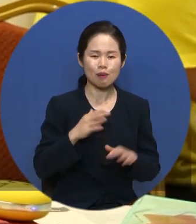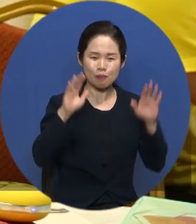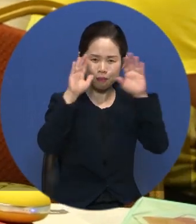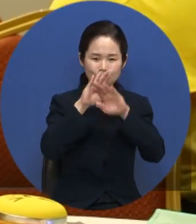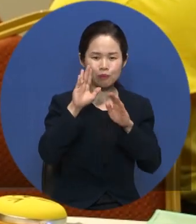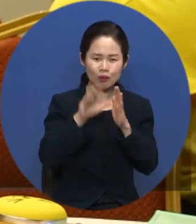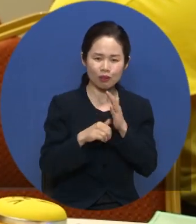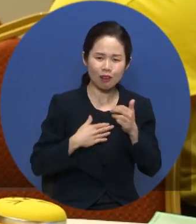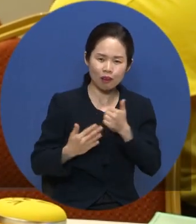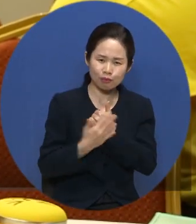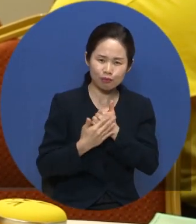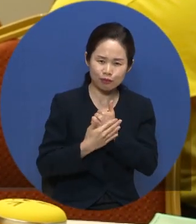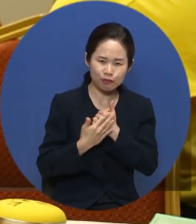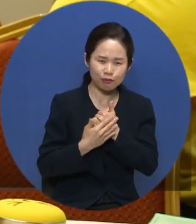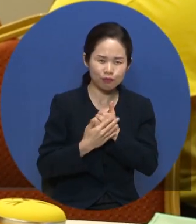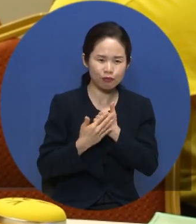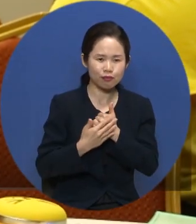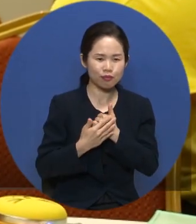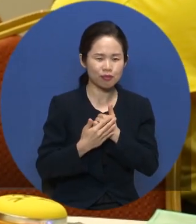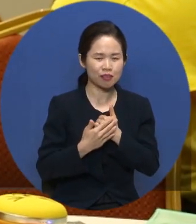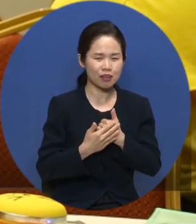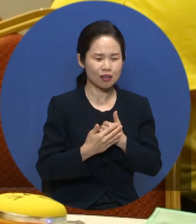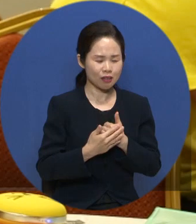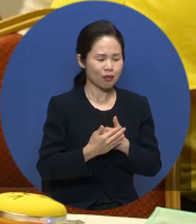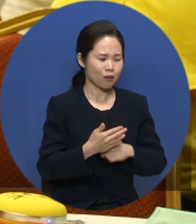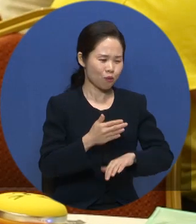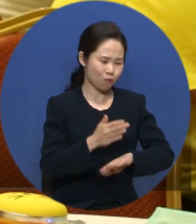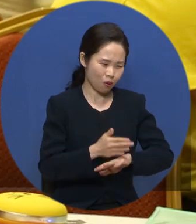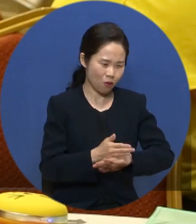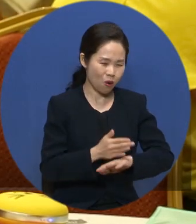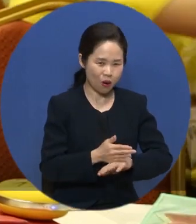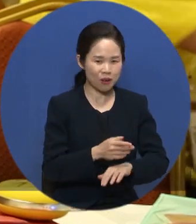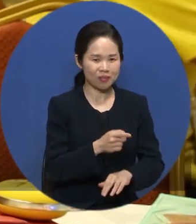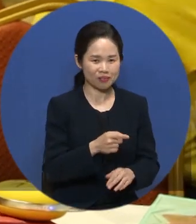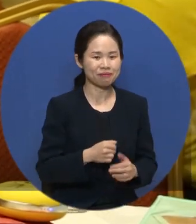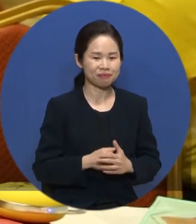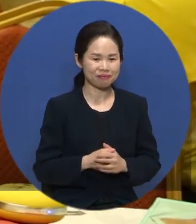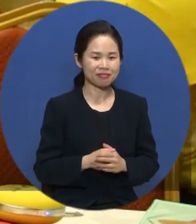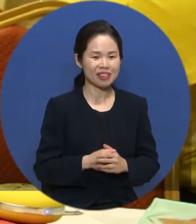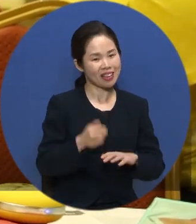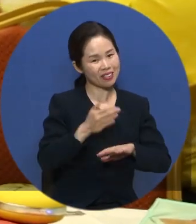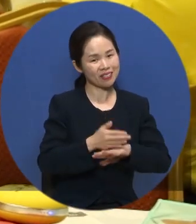챙겨주느라 언니 생각 진짜 많이 해주는 게 느껴져서 정말 고마웠어.